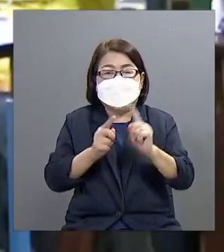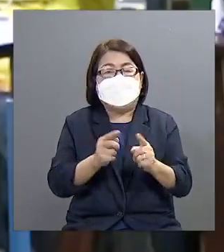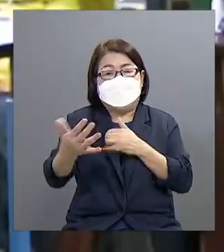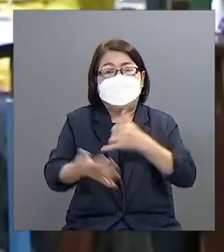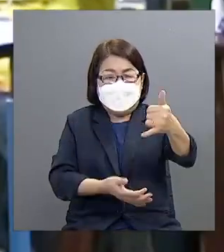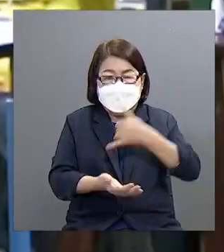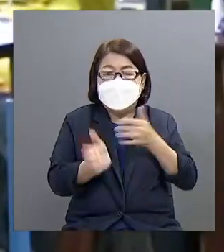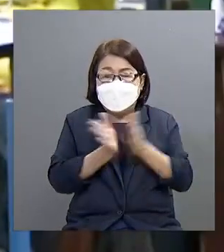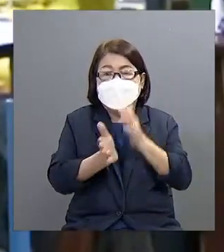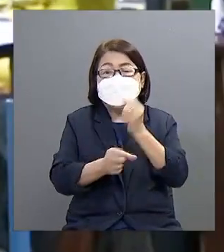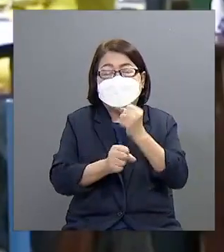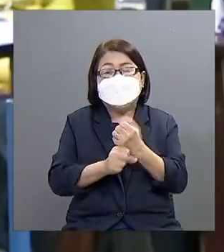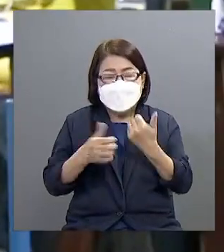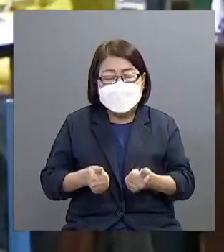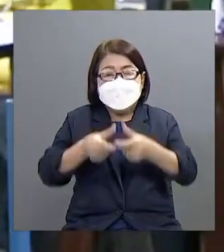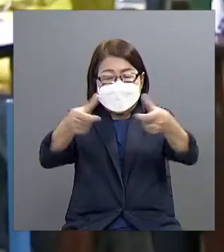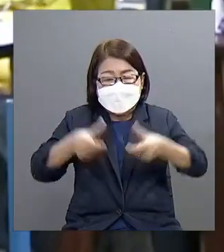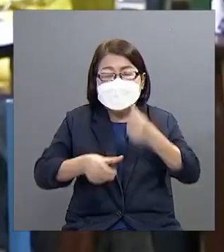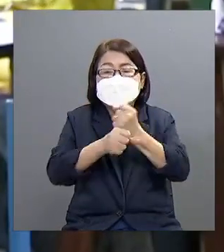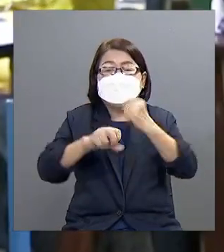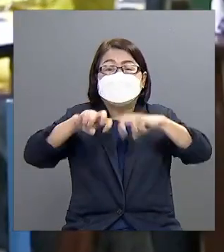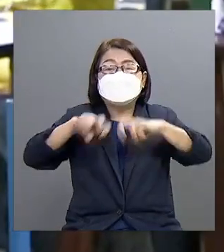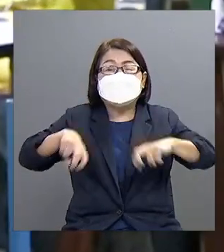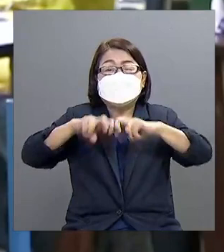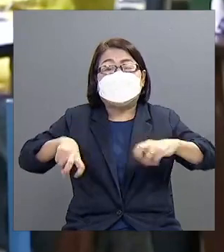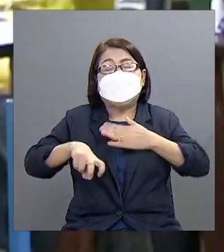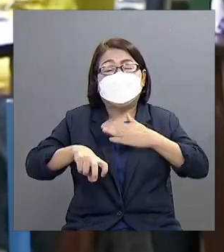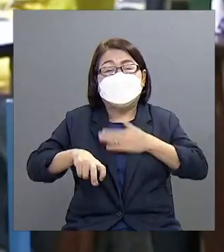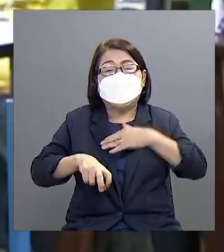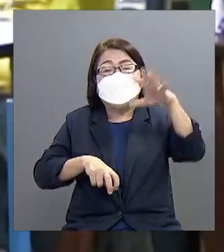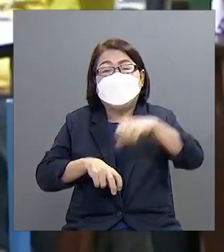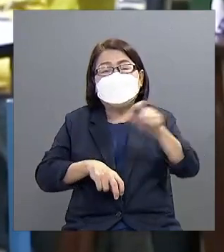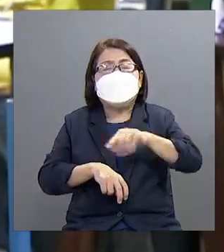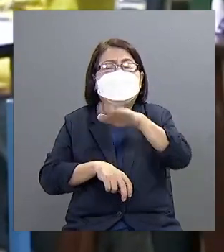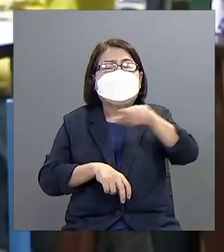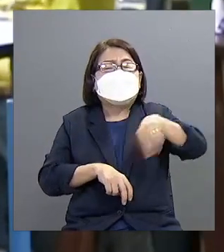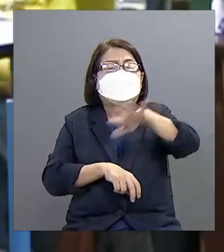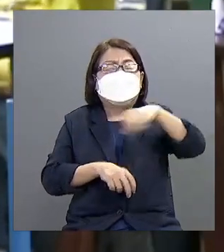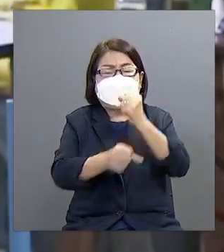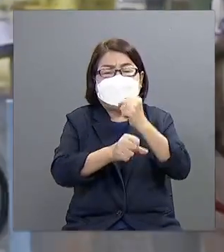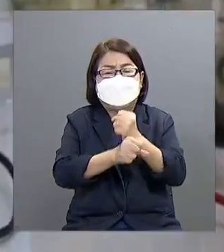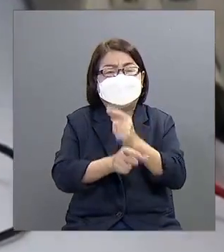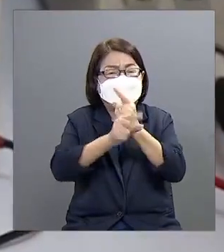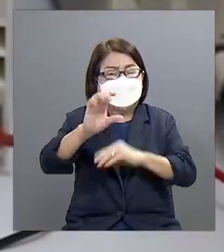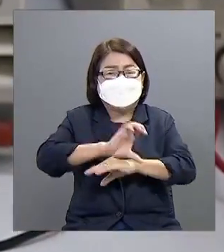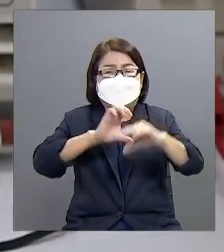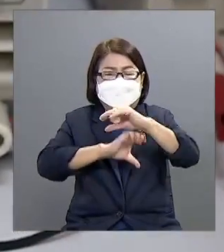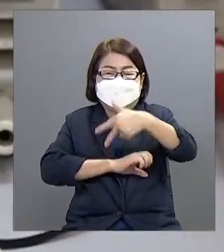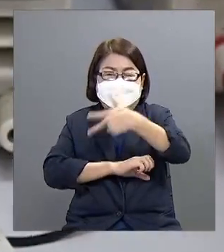จัยณปัจจุบันนี้นะครับบอกได้เลยครับว่าเกิดจากฝีมือเด็กๆและเป็นเด็กๆในโครงการหนูน้อยเจ้าเวหาไทย PBS ครับ